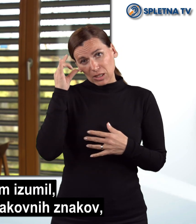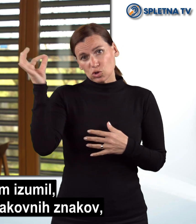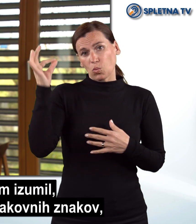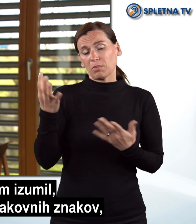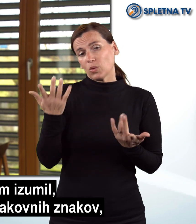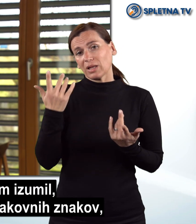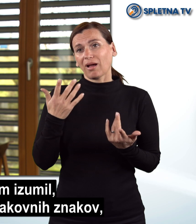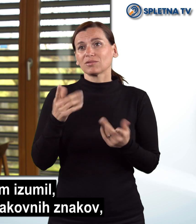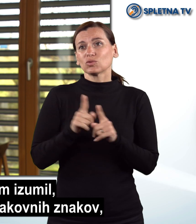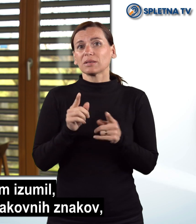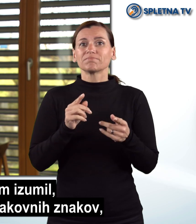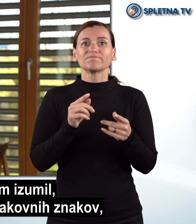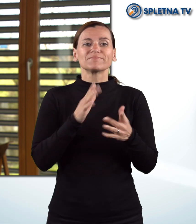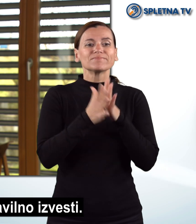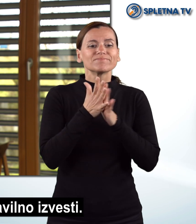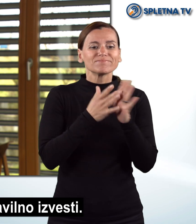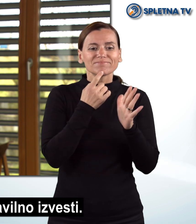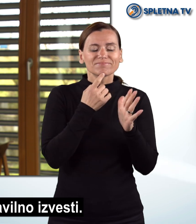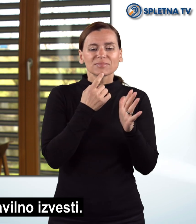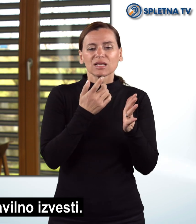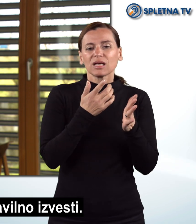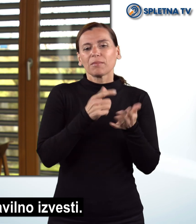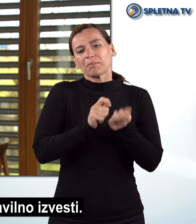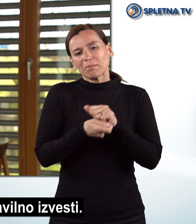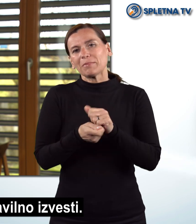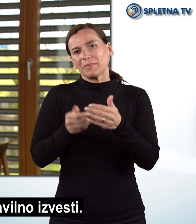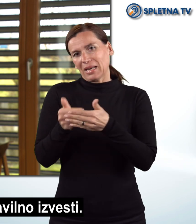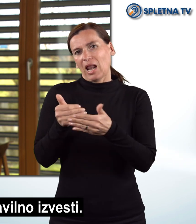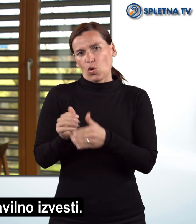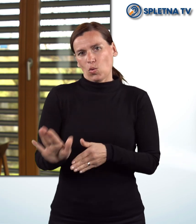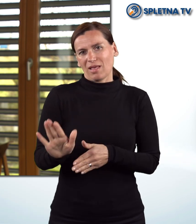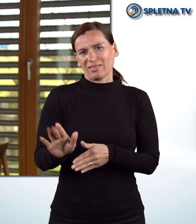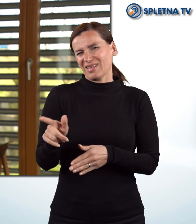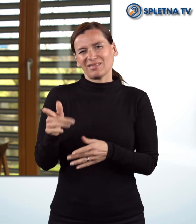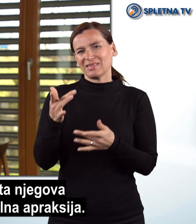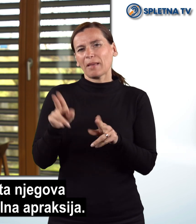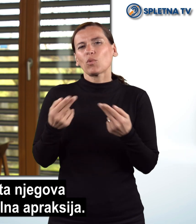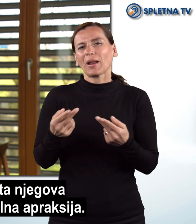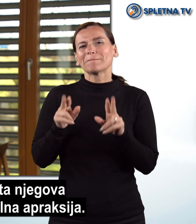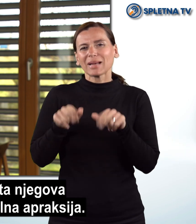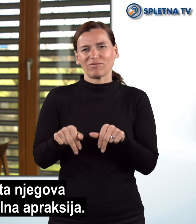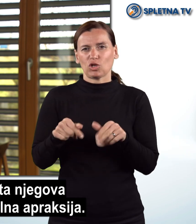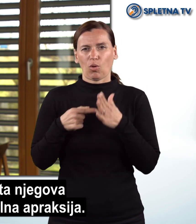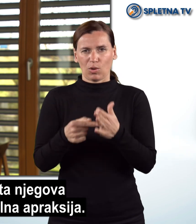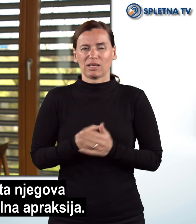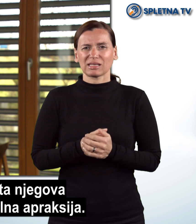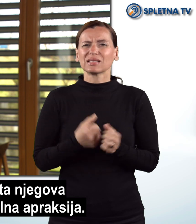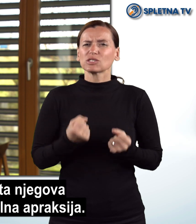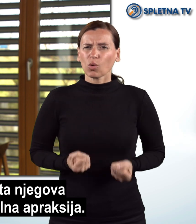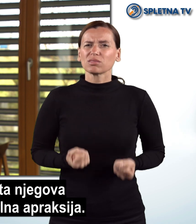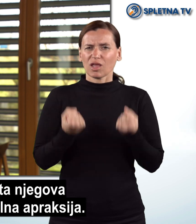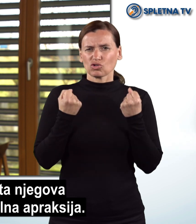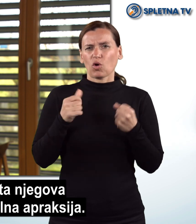prirejenih znakovnih znakov, ker jih on ne more pravilno izvesti. Zelo težavna je ta